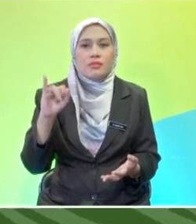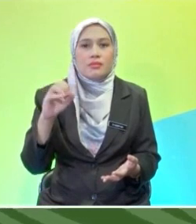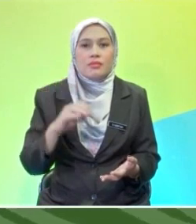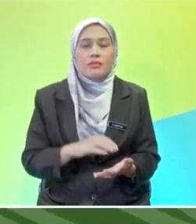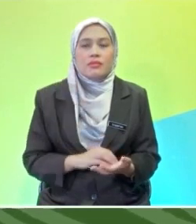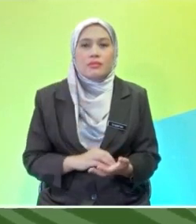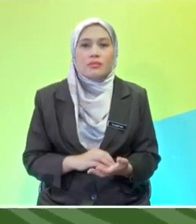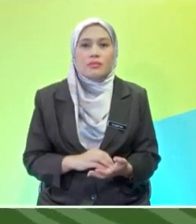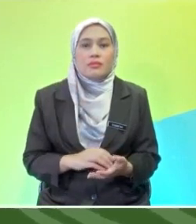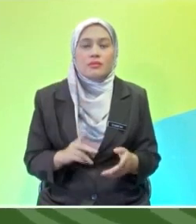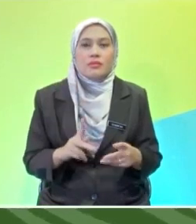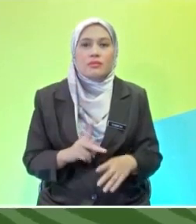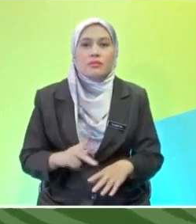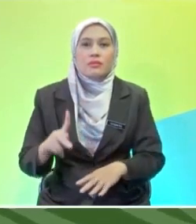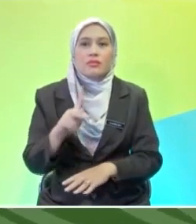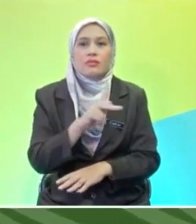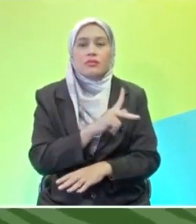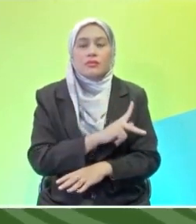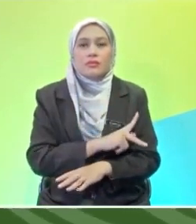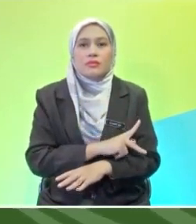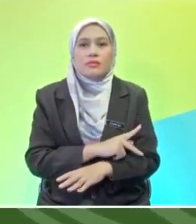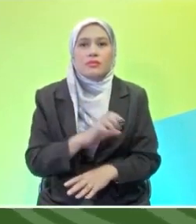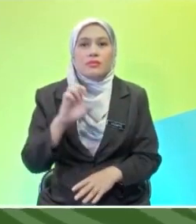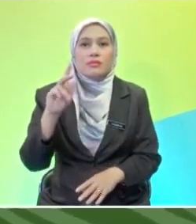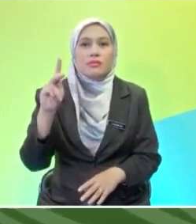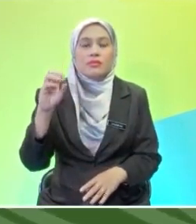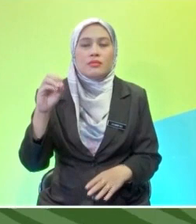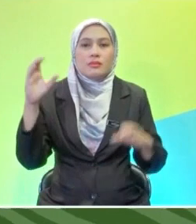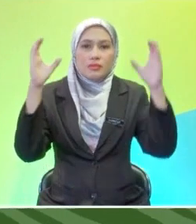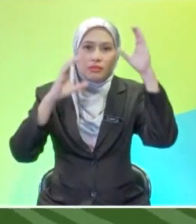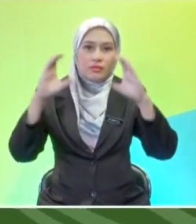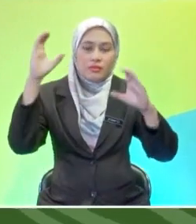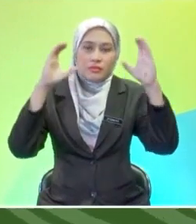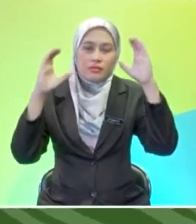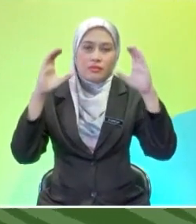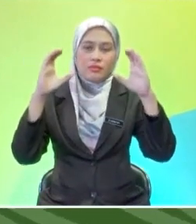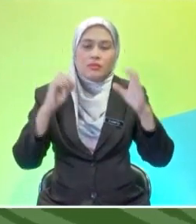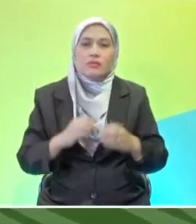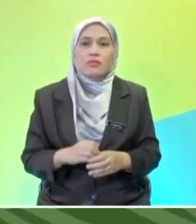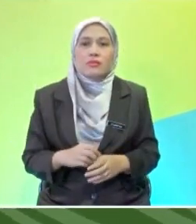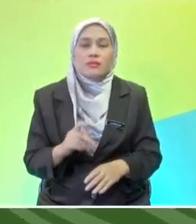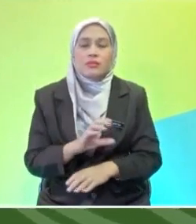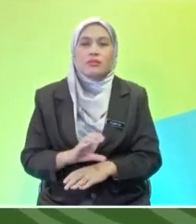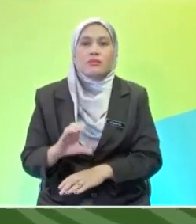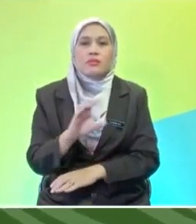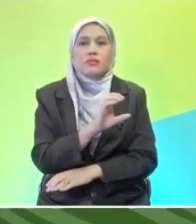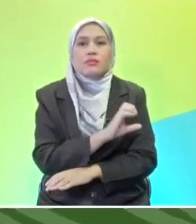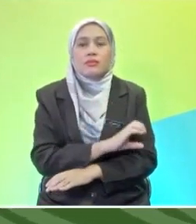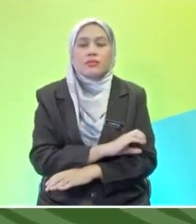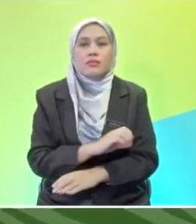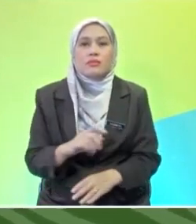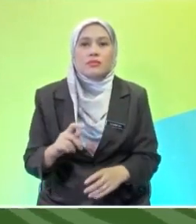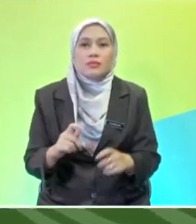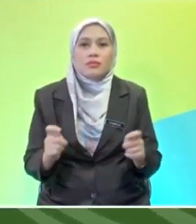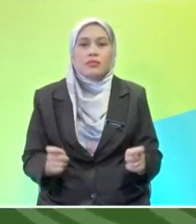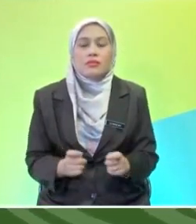Kawasan ekopelancongan yang menarik telah sedia menerima kunjungan pelancong. Kawasan tersebut merupakan tempat tinggal